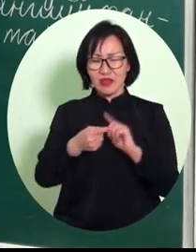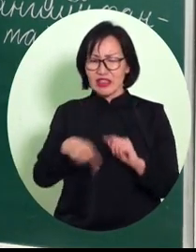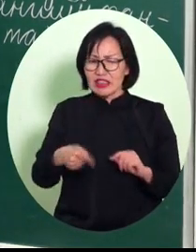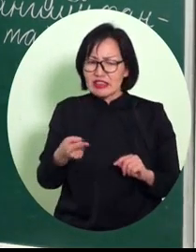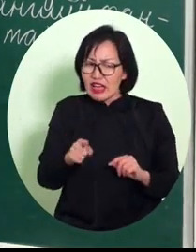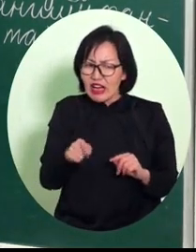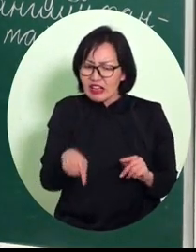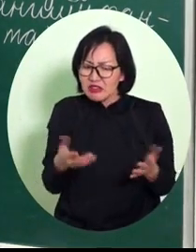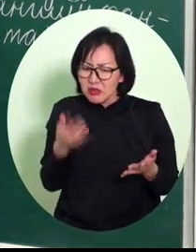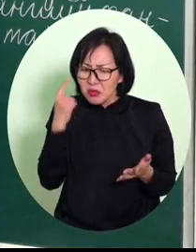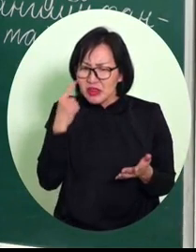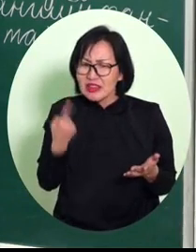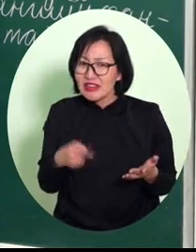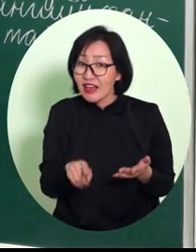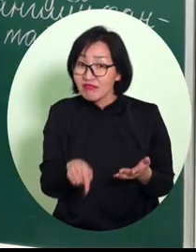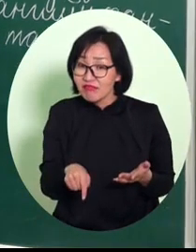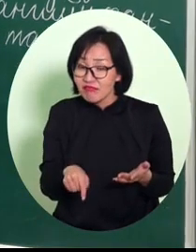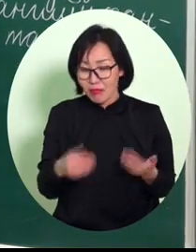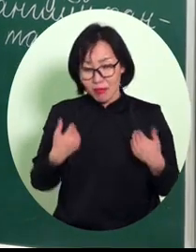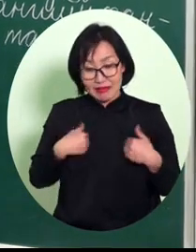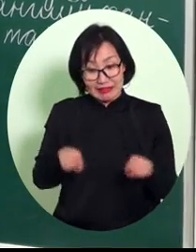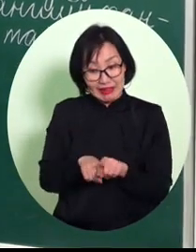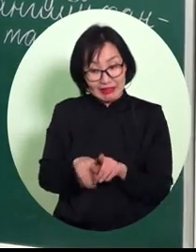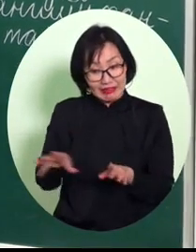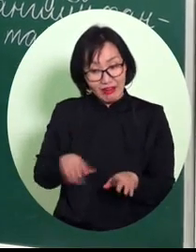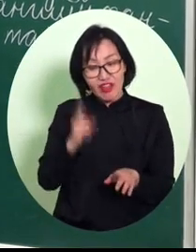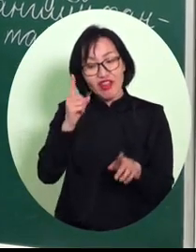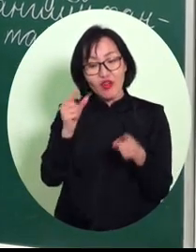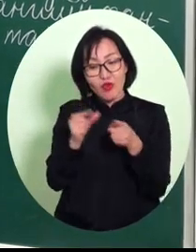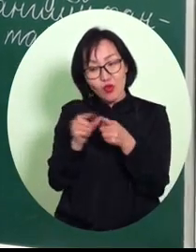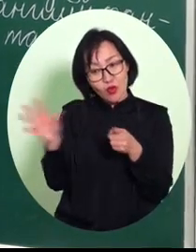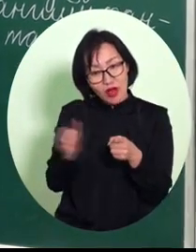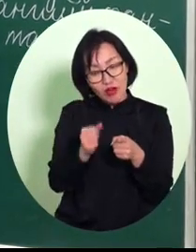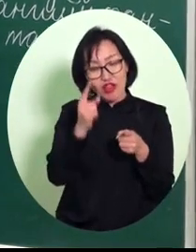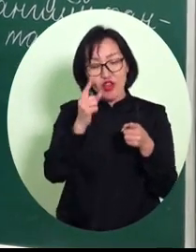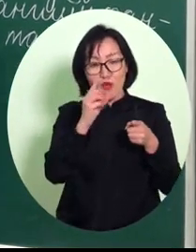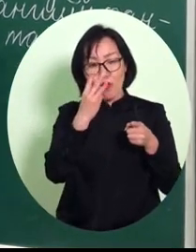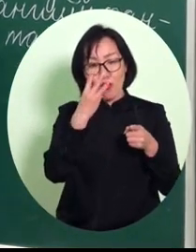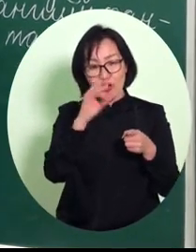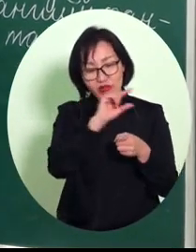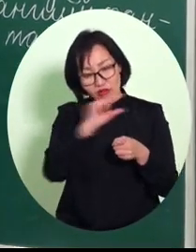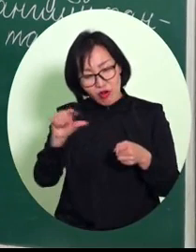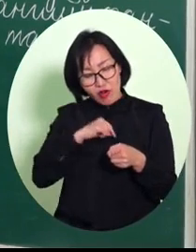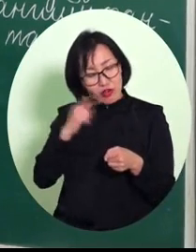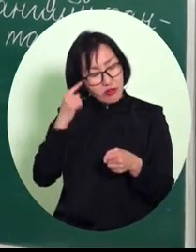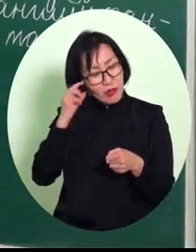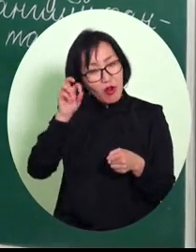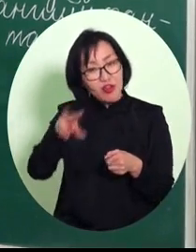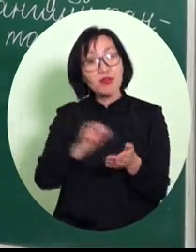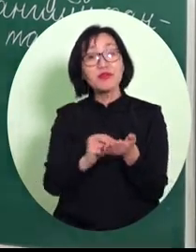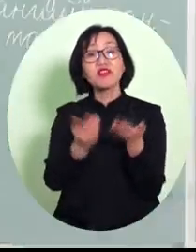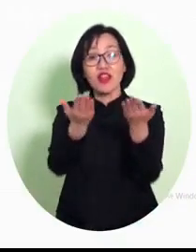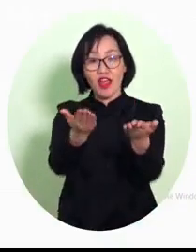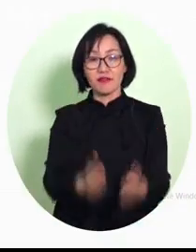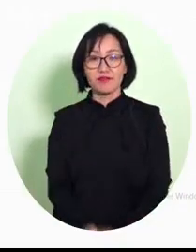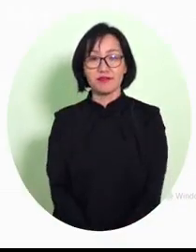гэвэл яагаад тэгэж бодсон юм бол гэдэг та нар багшгээ ингээд нэг нэг үгээр юм уу мөрөөр таамаглан бас биччихээрэй